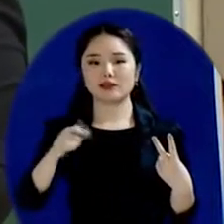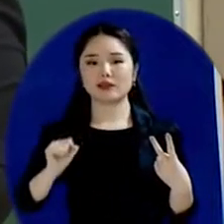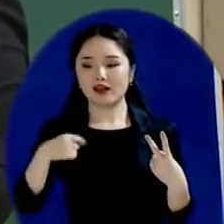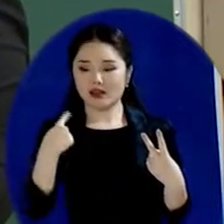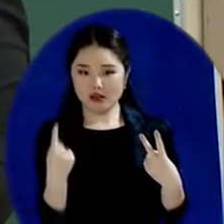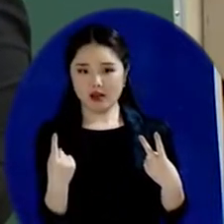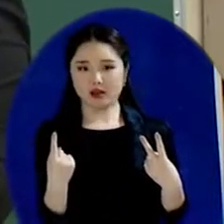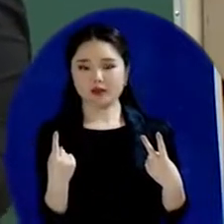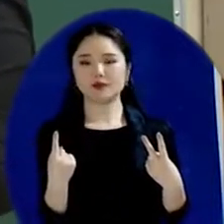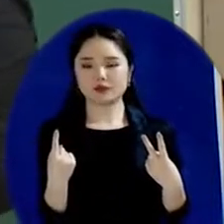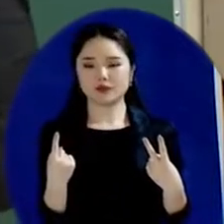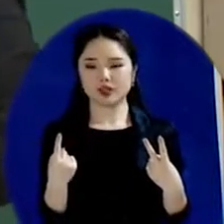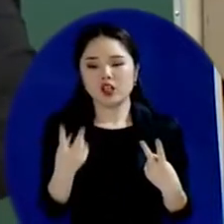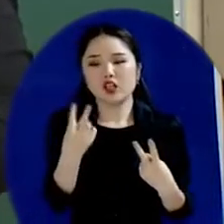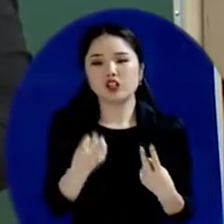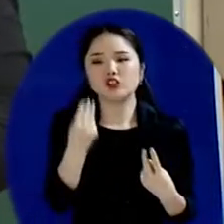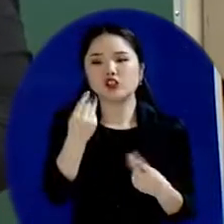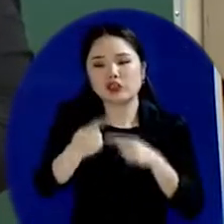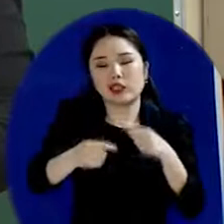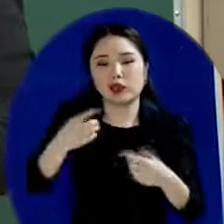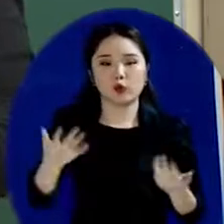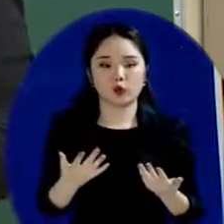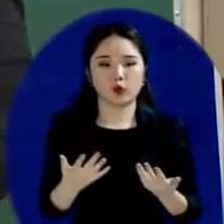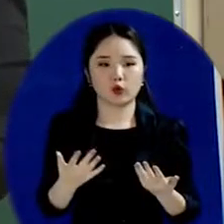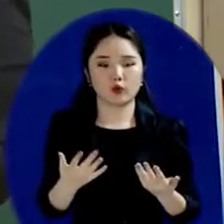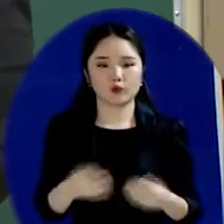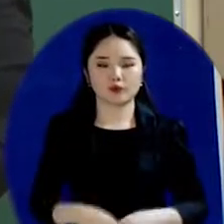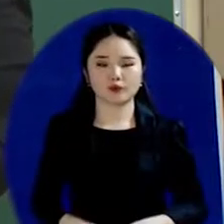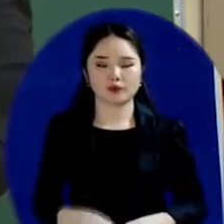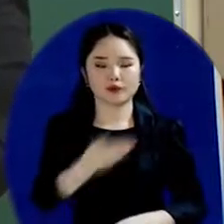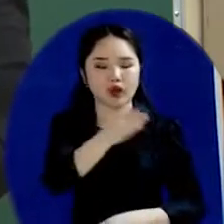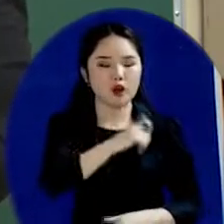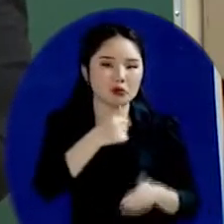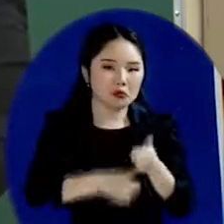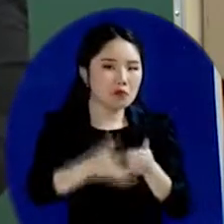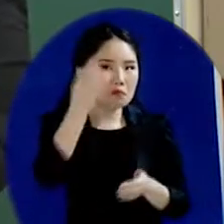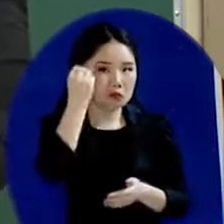үлээ 1. За хідээр олон бэлээ хөтөлтэй. За та нар энийг бодож чадна.